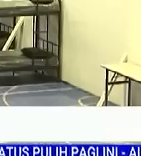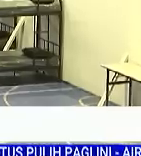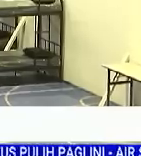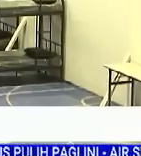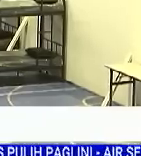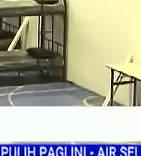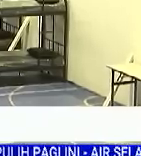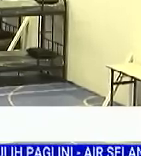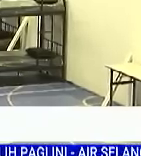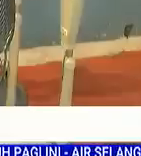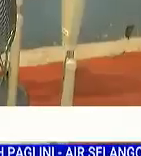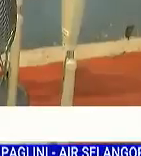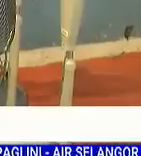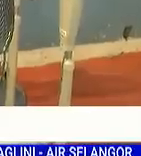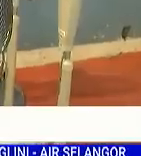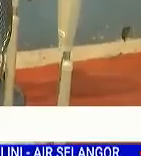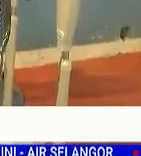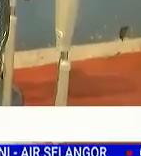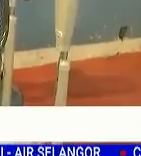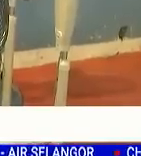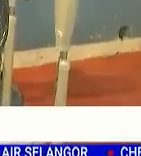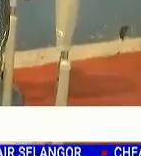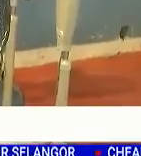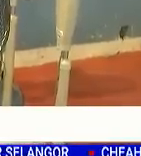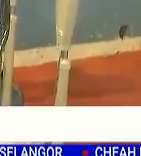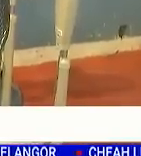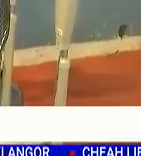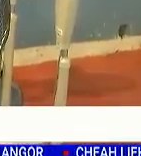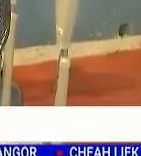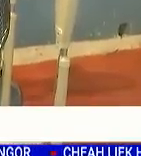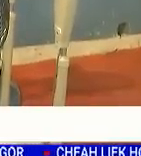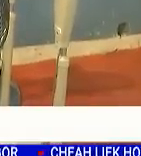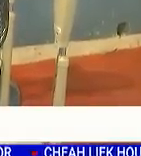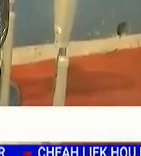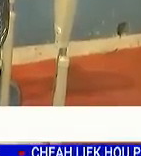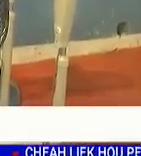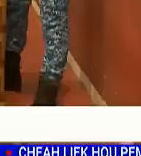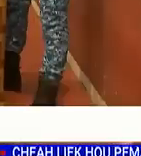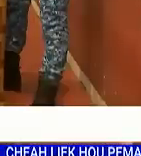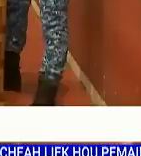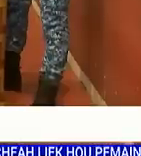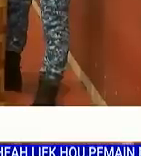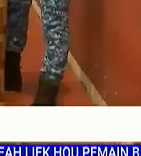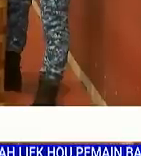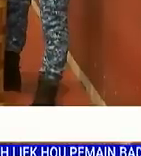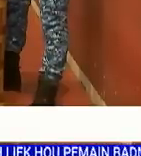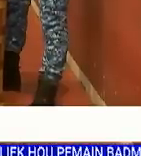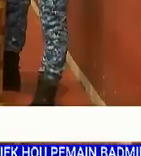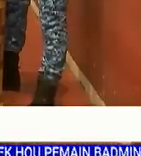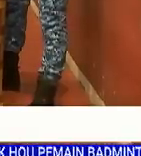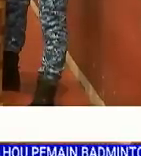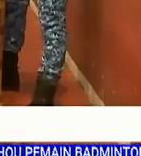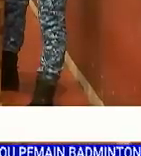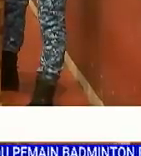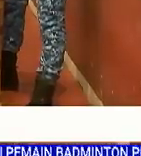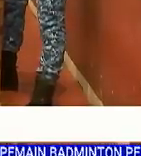dihubungi pemberita RTM beliau turut berterima kasih kepada semua agensi awam serta petugas barisan hadapan di daerah Limbang yang turut